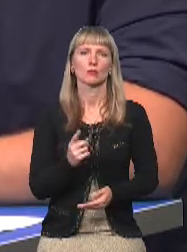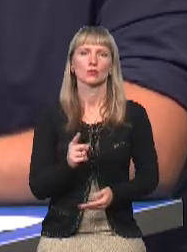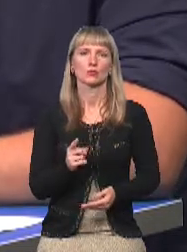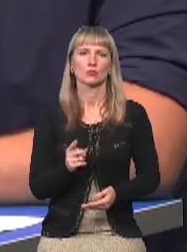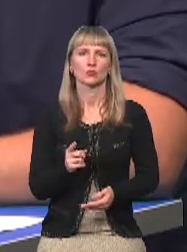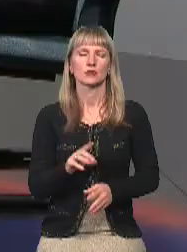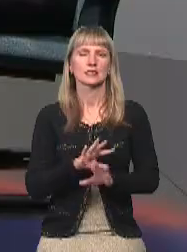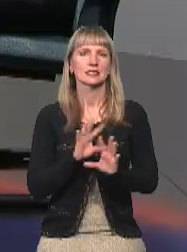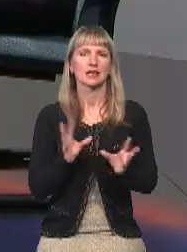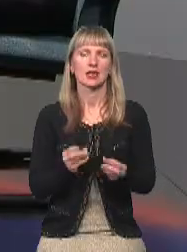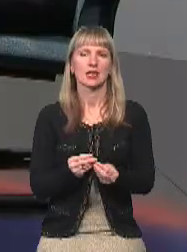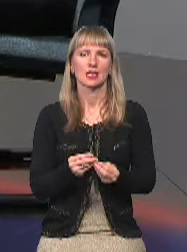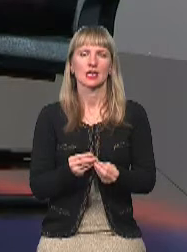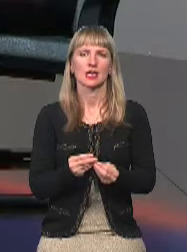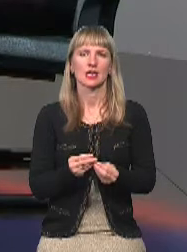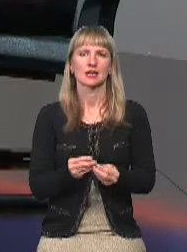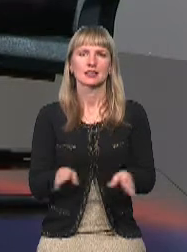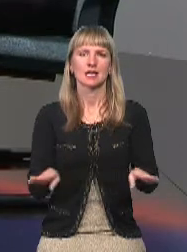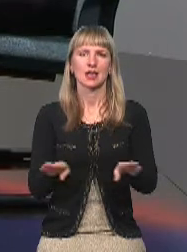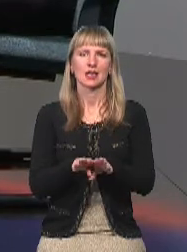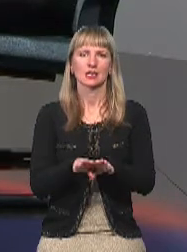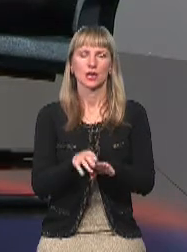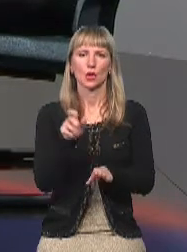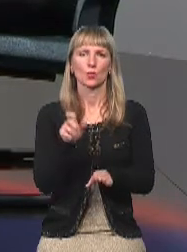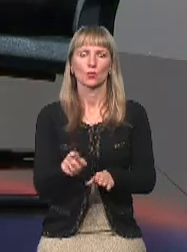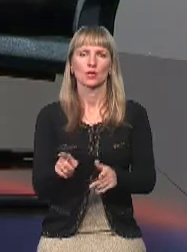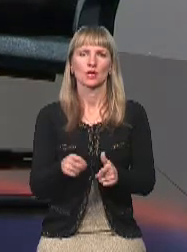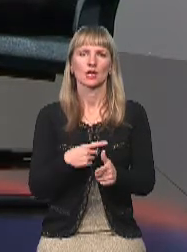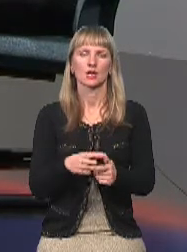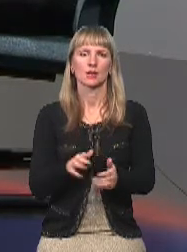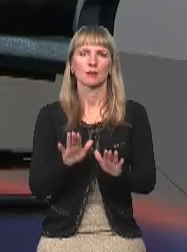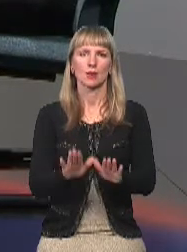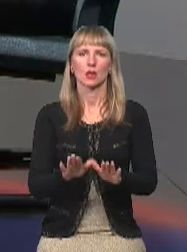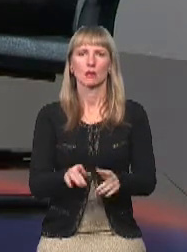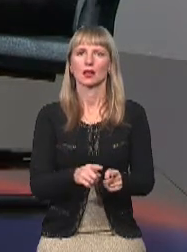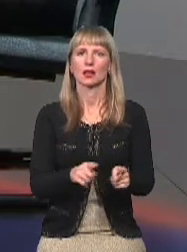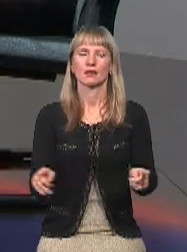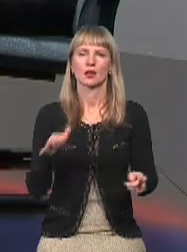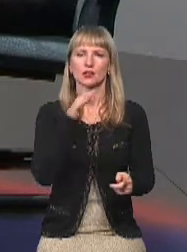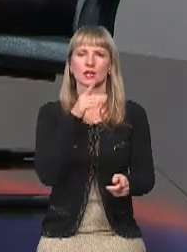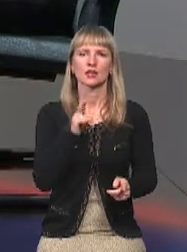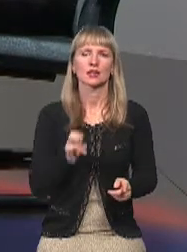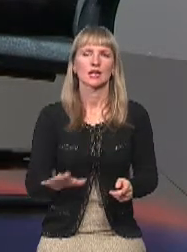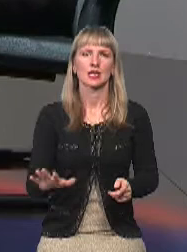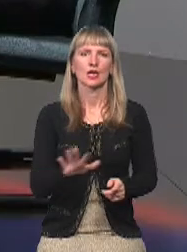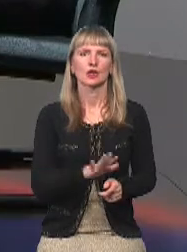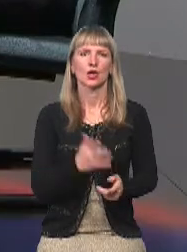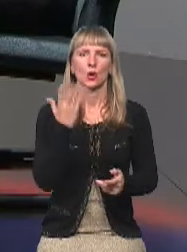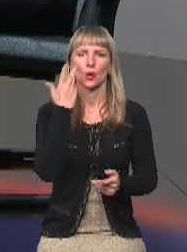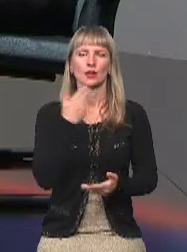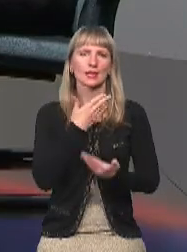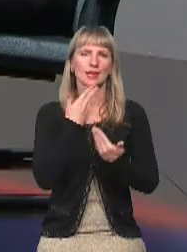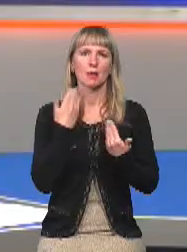взагалі закриття людини або перебування її тривалий час на території, коли